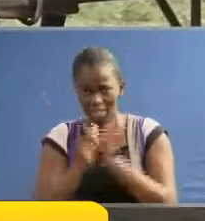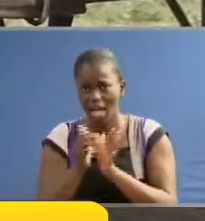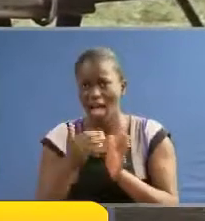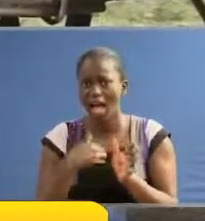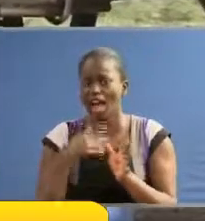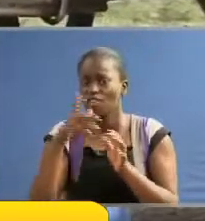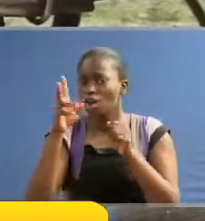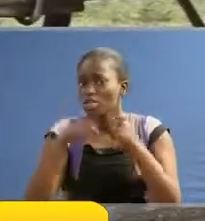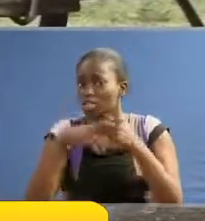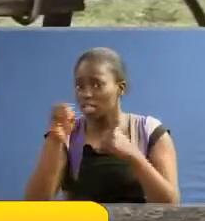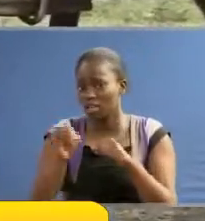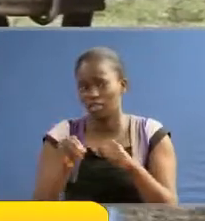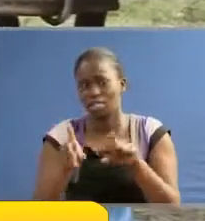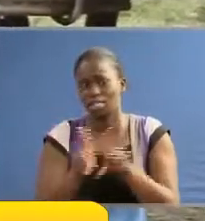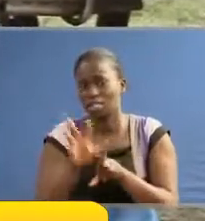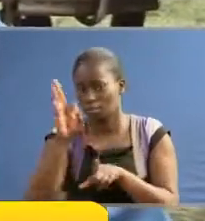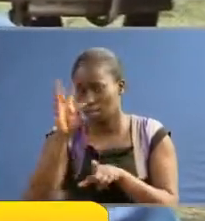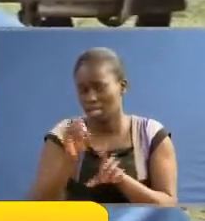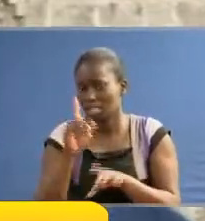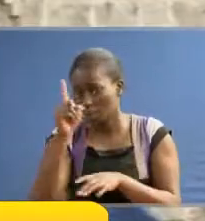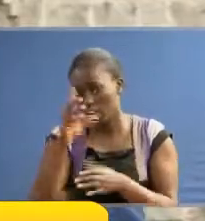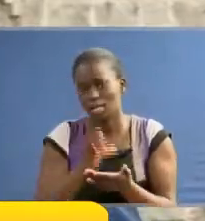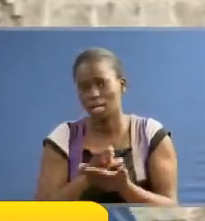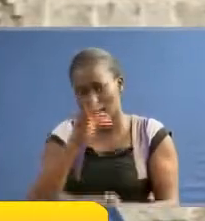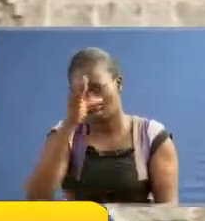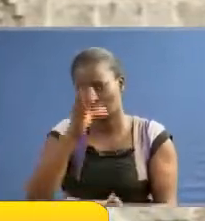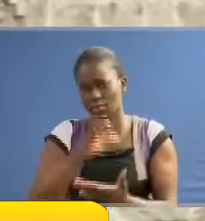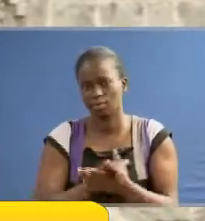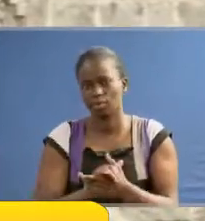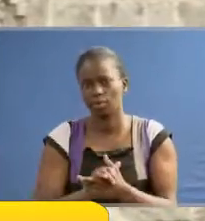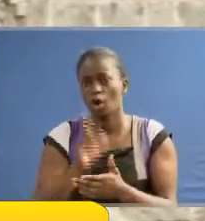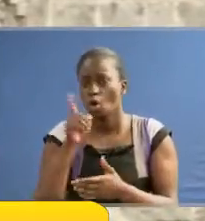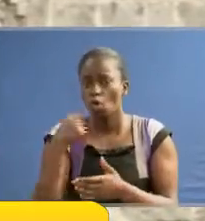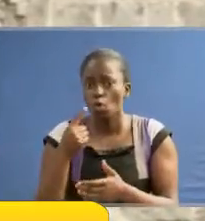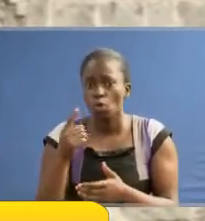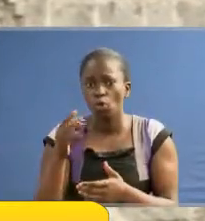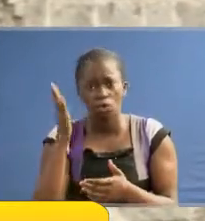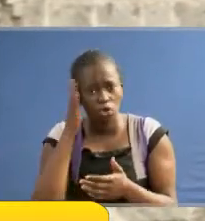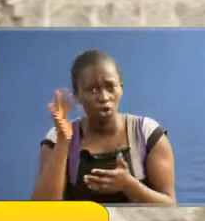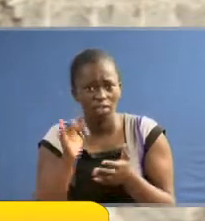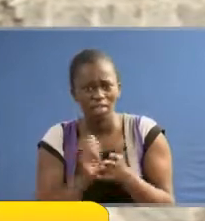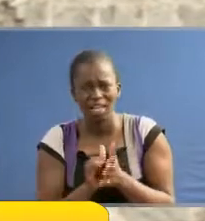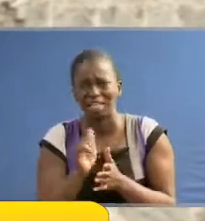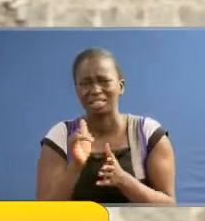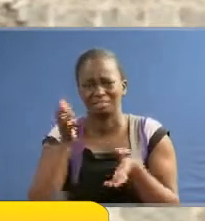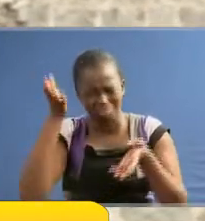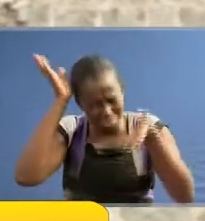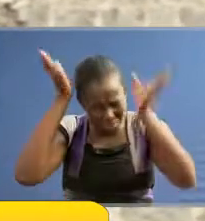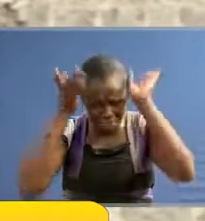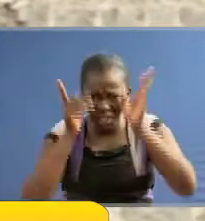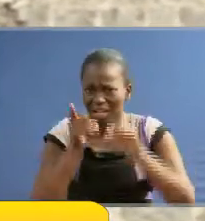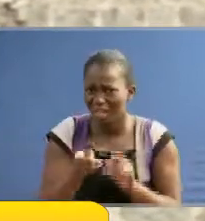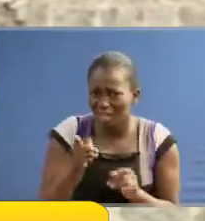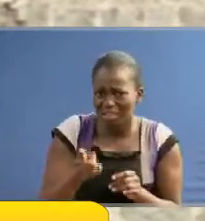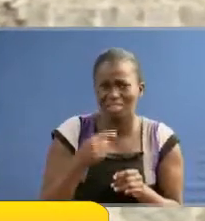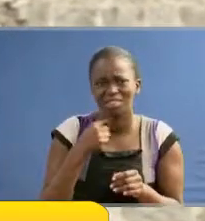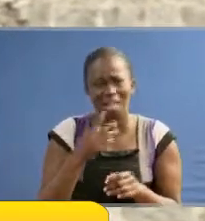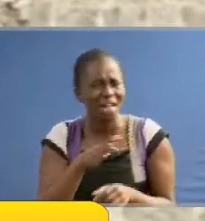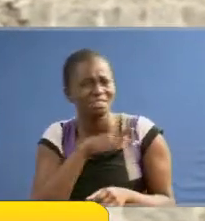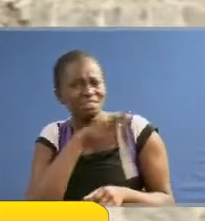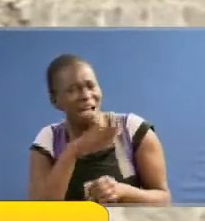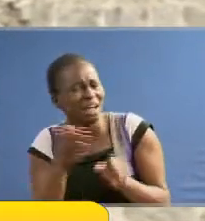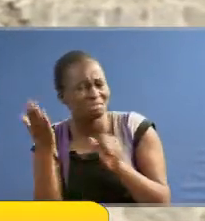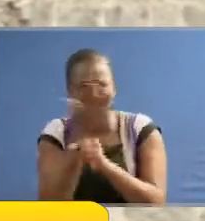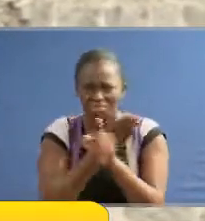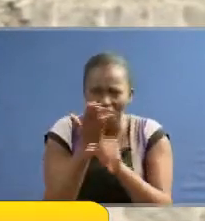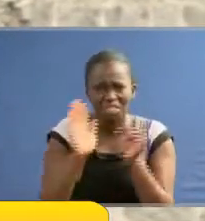na 80 kwa glasi moja. Wasiofie kwa punda huu, punda mnyama, punda labda siji wanasema, wengine wanasema nyama ni